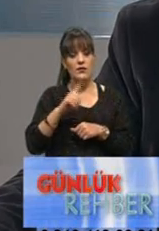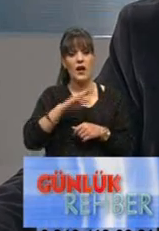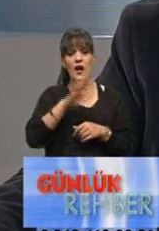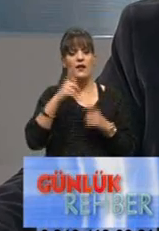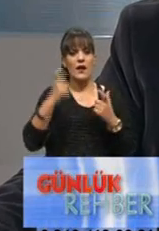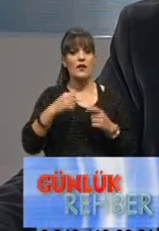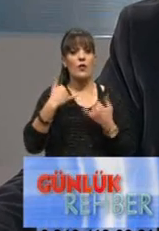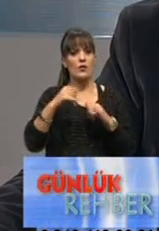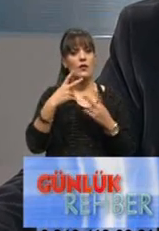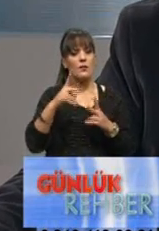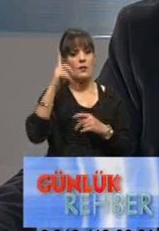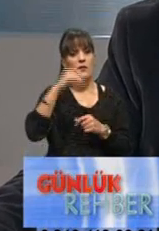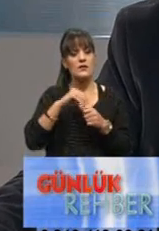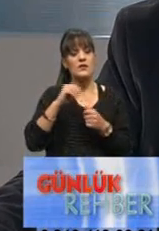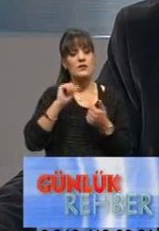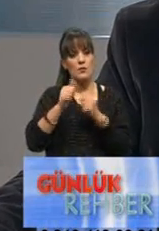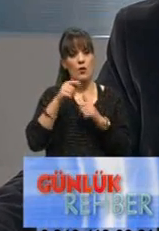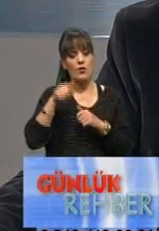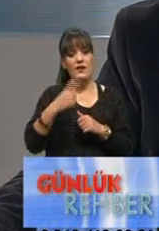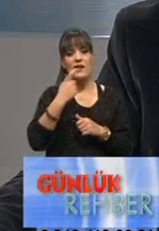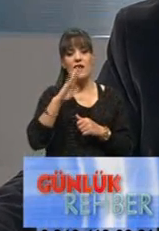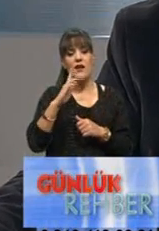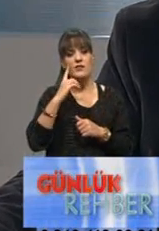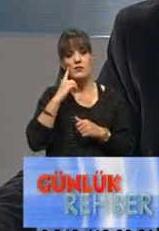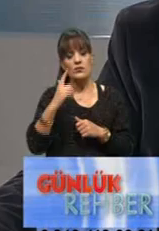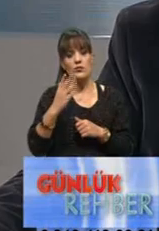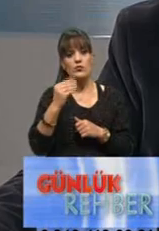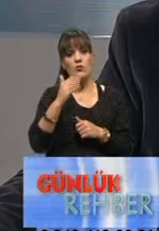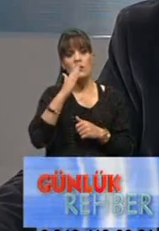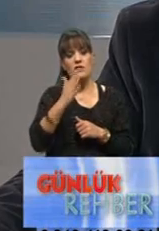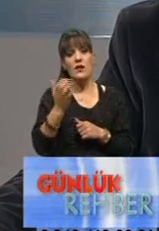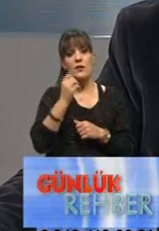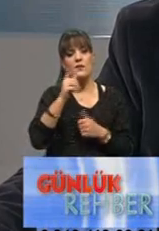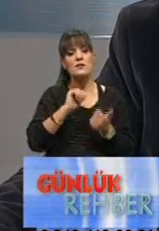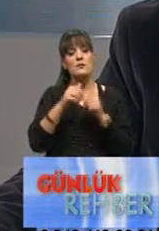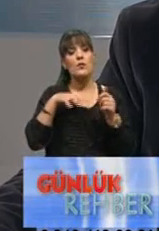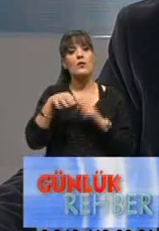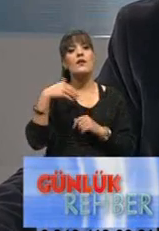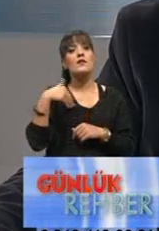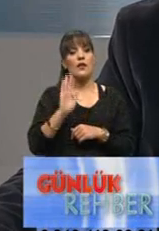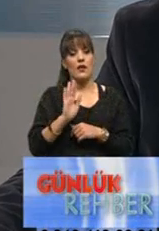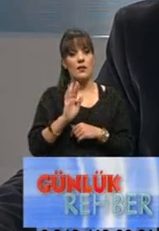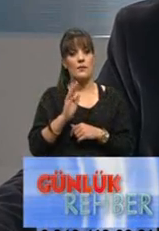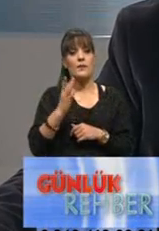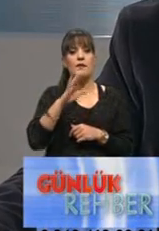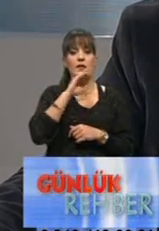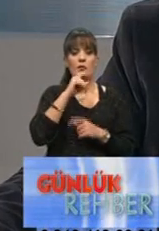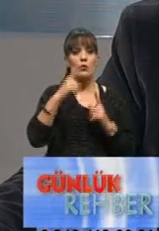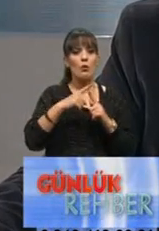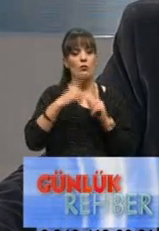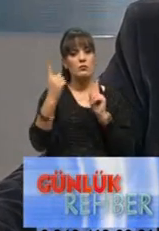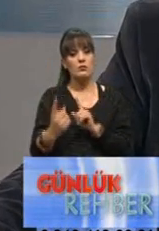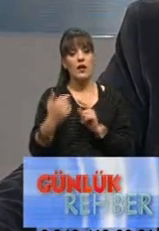hı. her yerde oynanabilen bir spor dalı. Yaş faktörünü çok ciddiye alan bir spor branşı değil. Hı hı. İşte hı hı. dedeyle